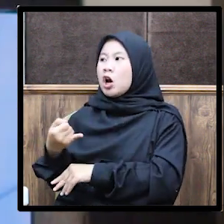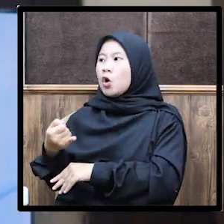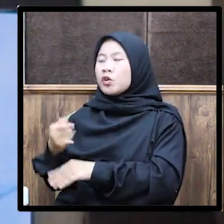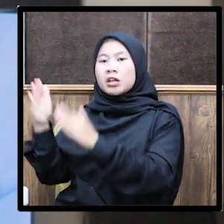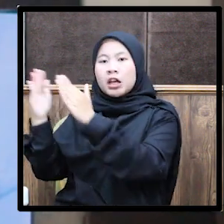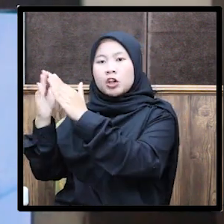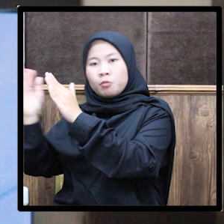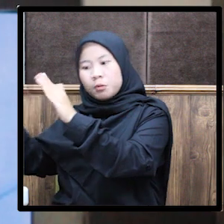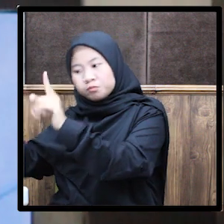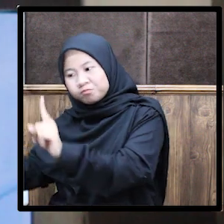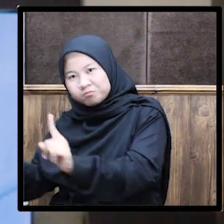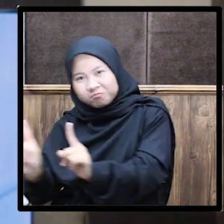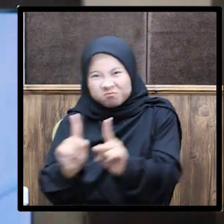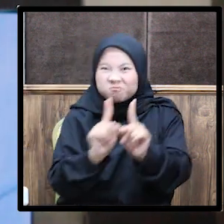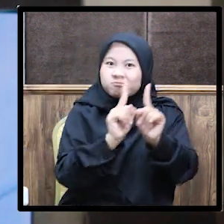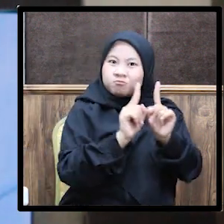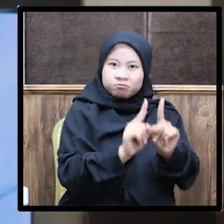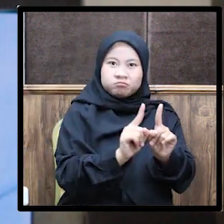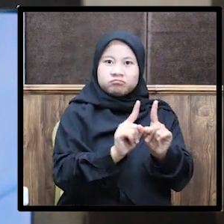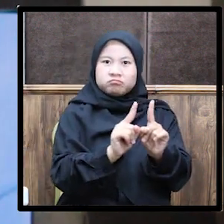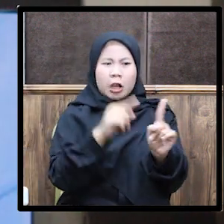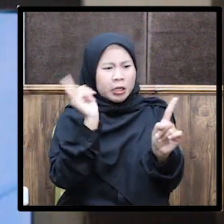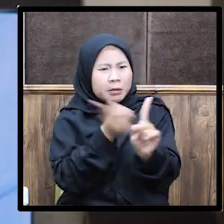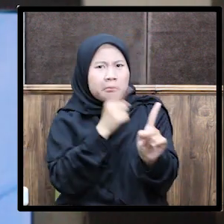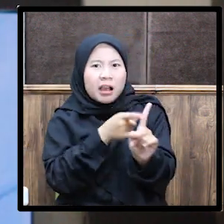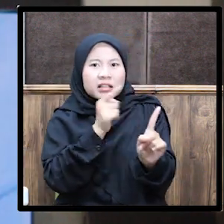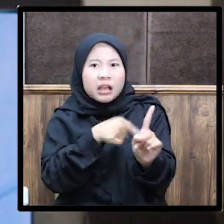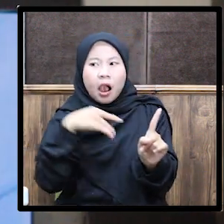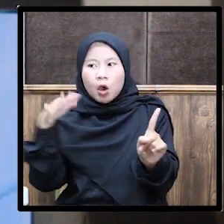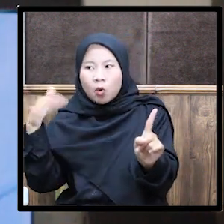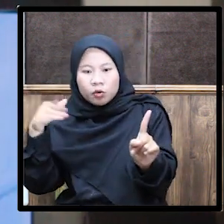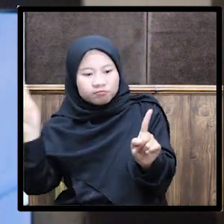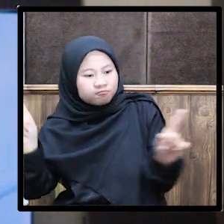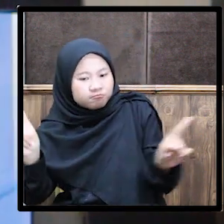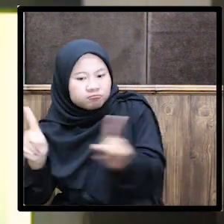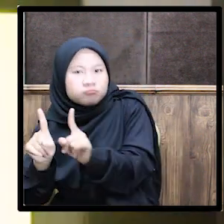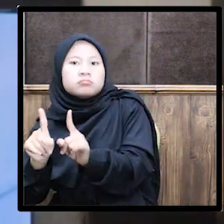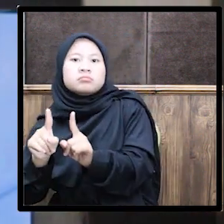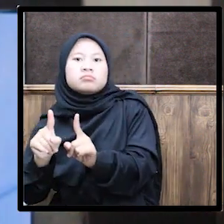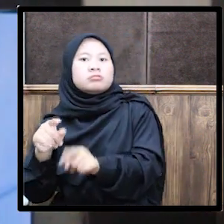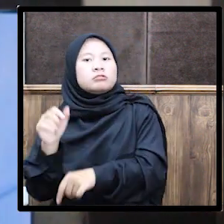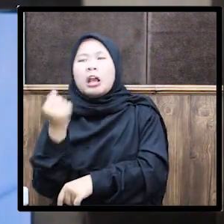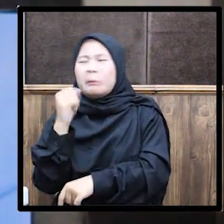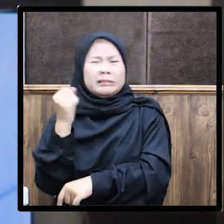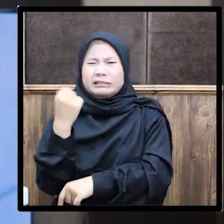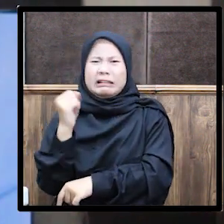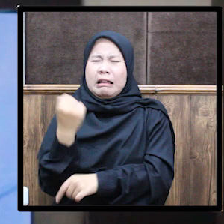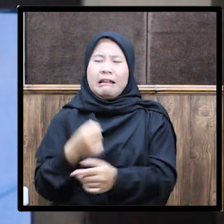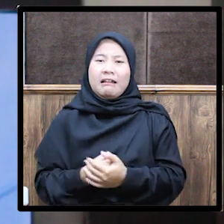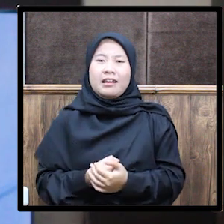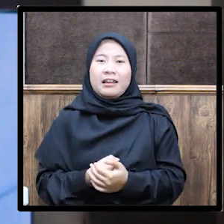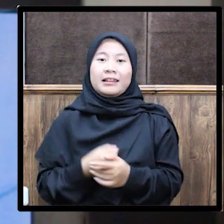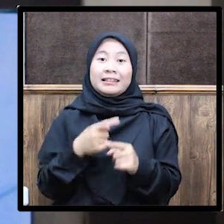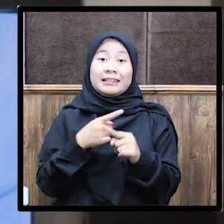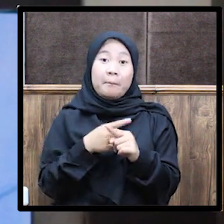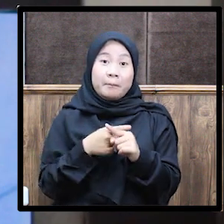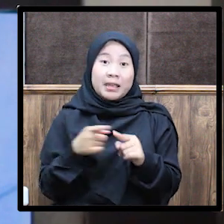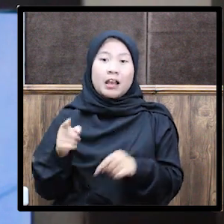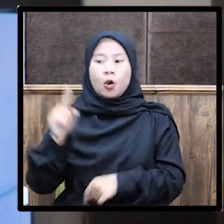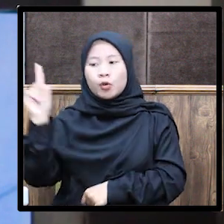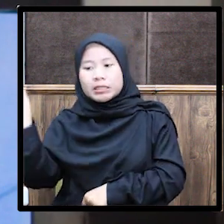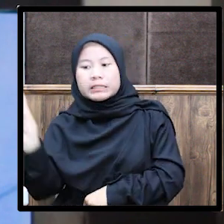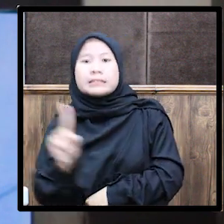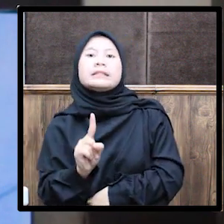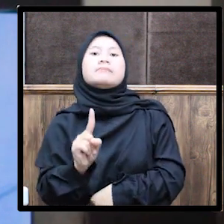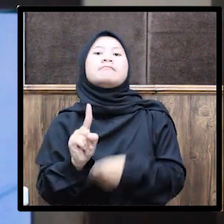ya jangan dipaksa teman-teman KPPS tinggal mengarahkan ini ke sini, ini ke sini. Tapi kalau belum,